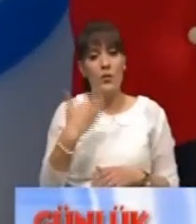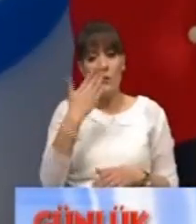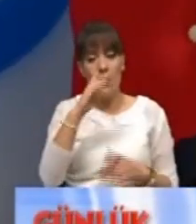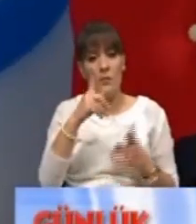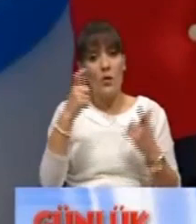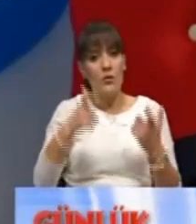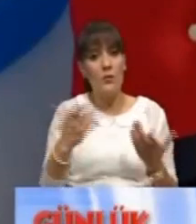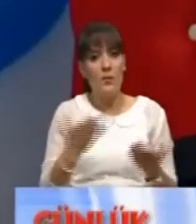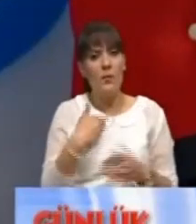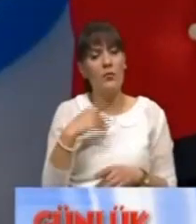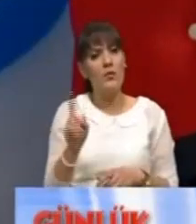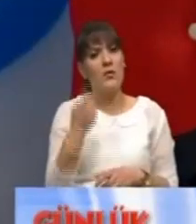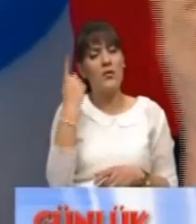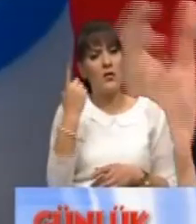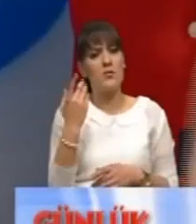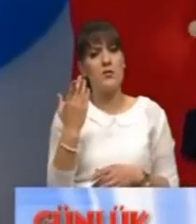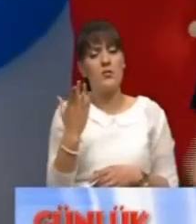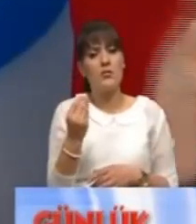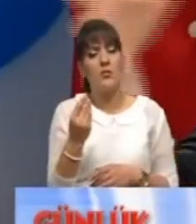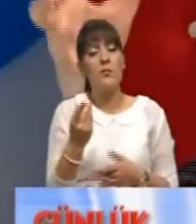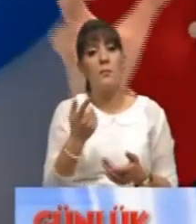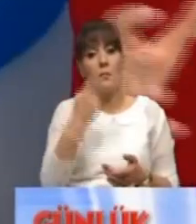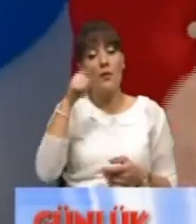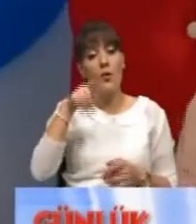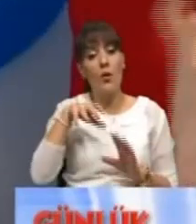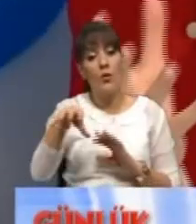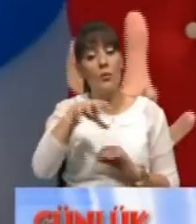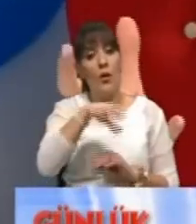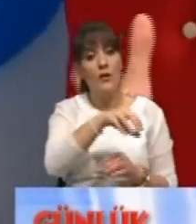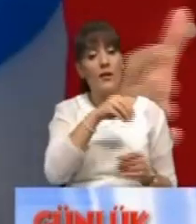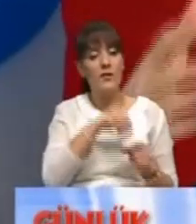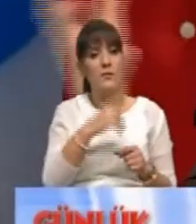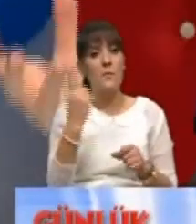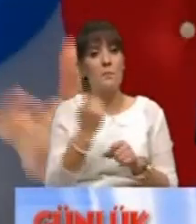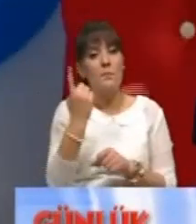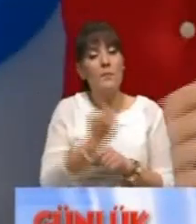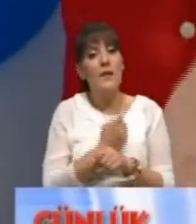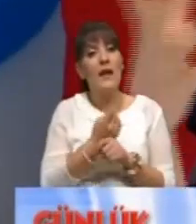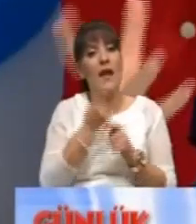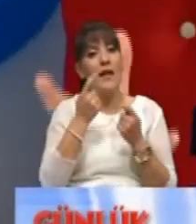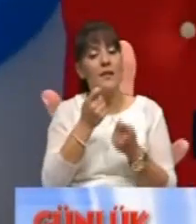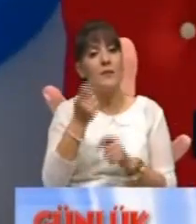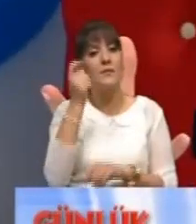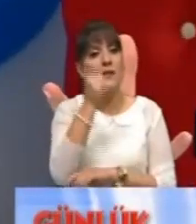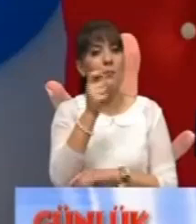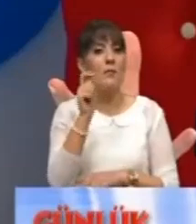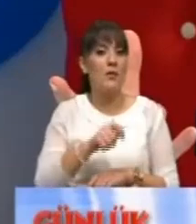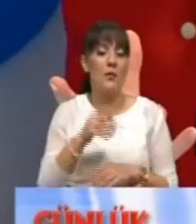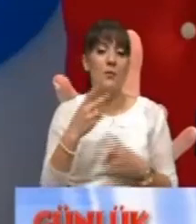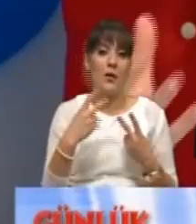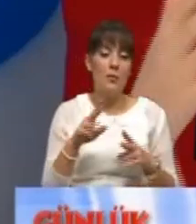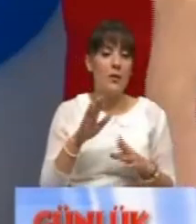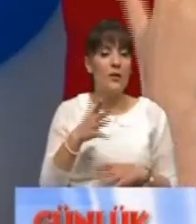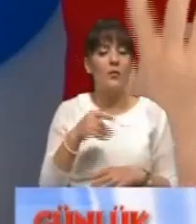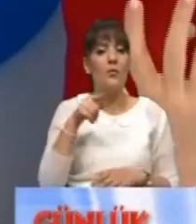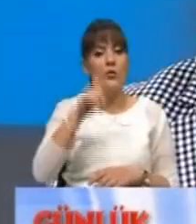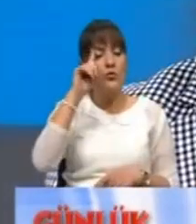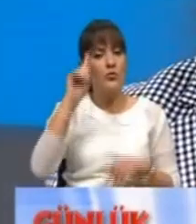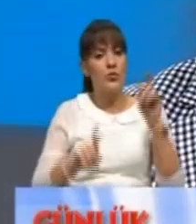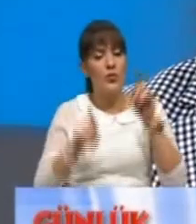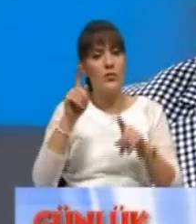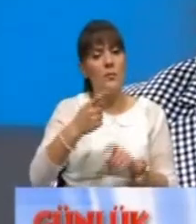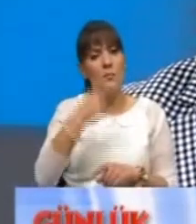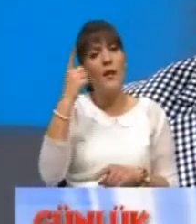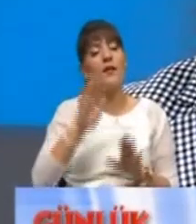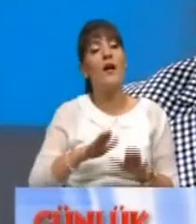doğal bir ortam ama enteresan, çok belki de o yörelerde, o bölgelerde bir eğitimler, bir seminerler düzenlenebilir. Tabii. Yani hani bu soru işareti